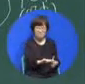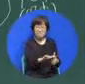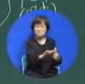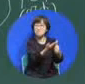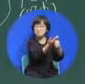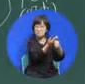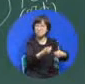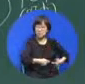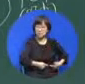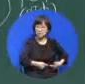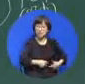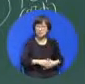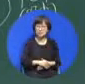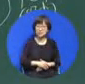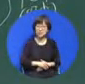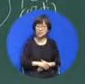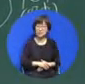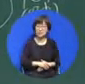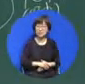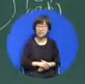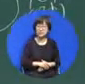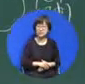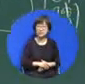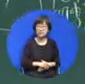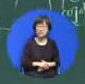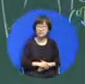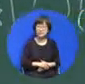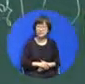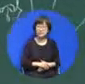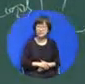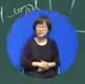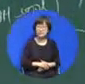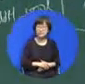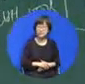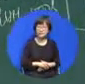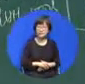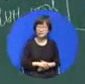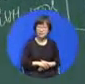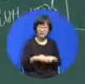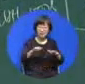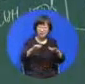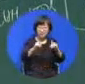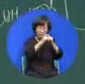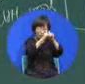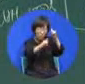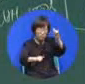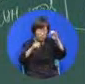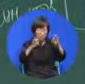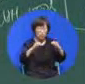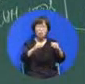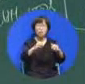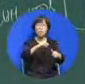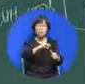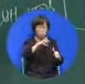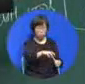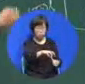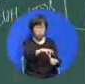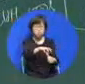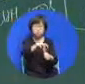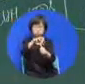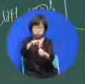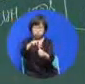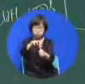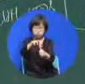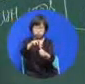this: raise individuals like Daniel. 그리고 뭐 다 포로 시대 때요. This was during the time of captivity. 부대를